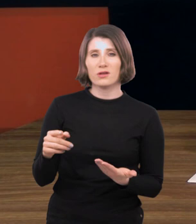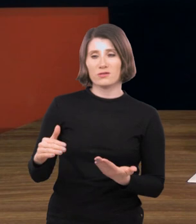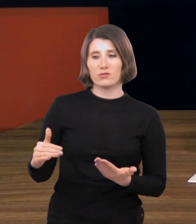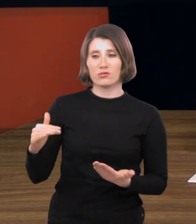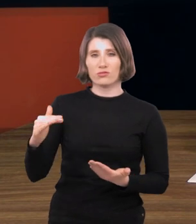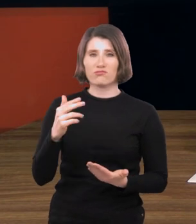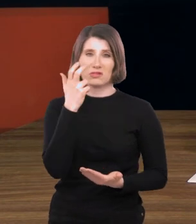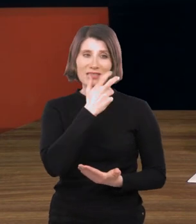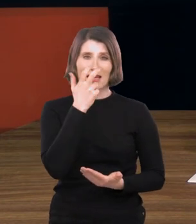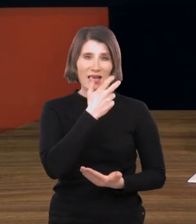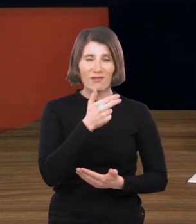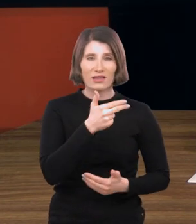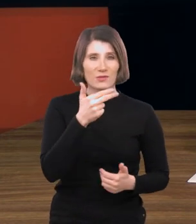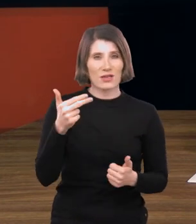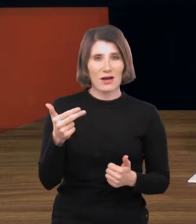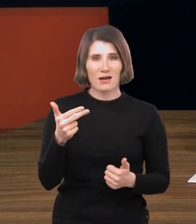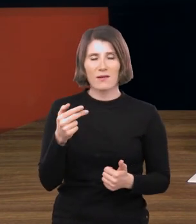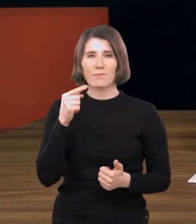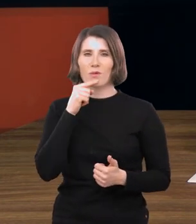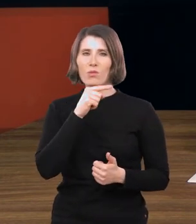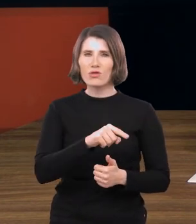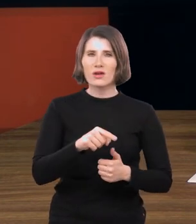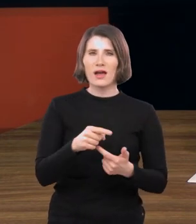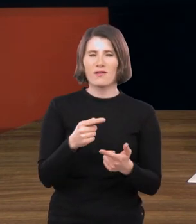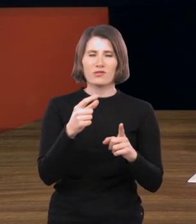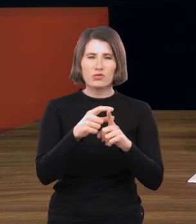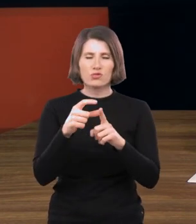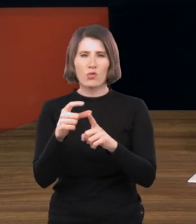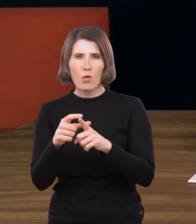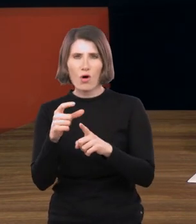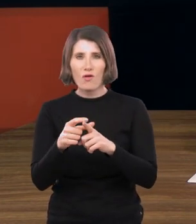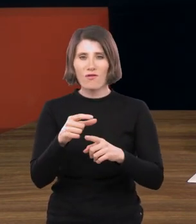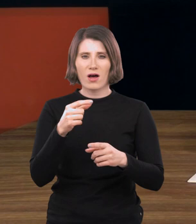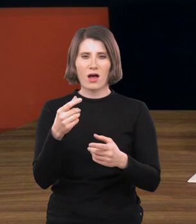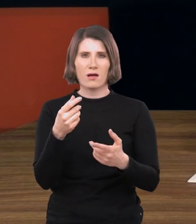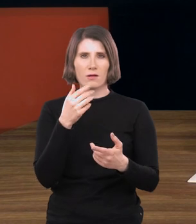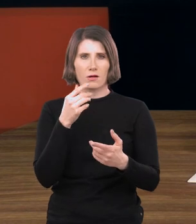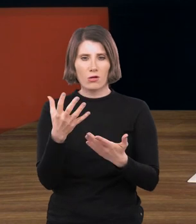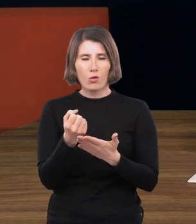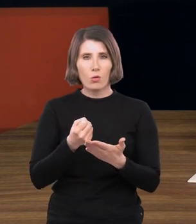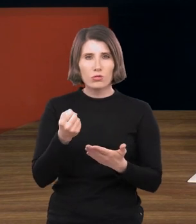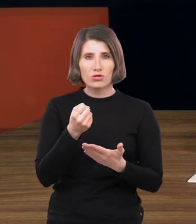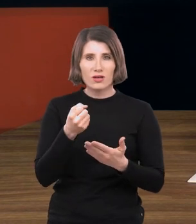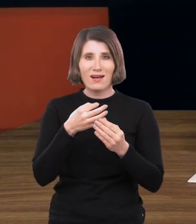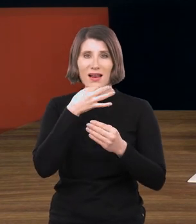w momencie, kiedy jest zainteresowany jakimś tematem, potrafi słownictwem przewyższać niejednego